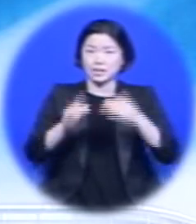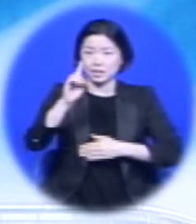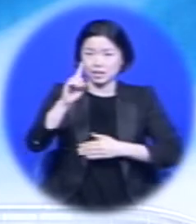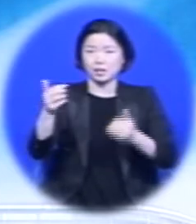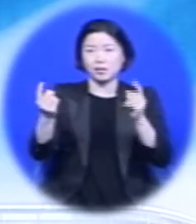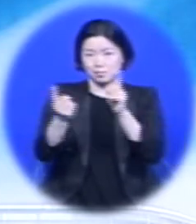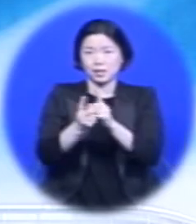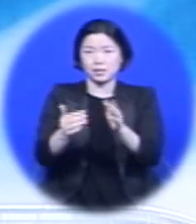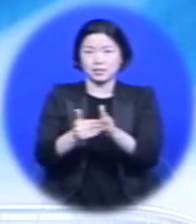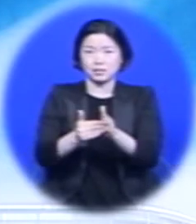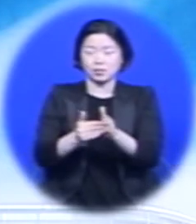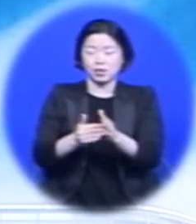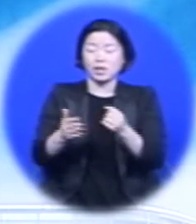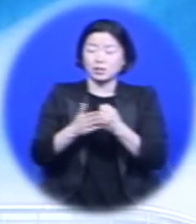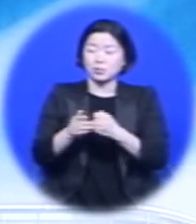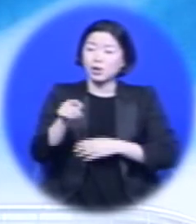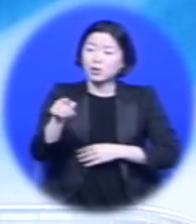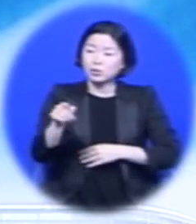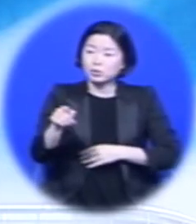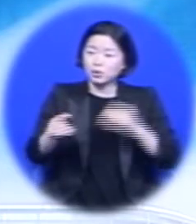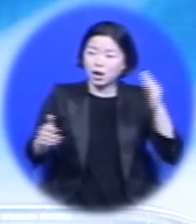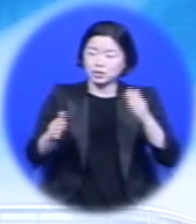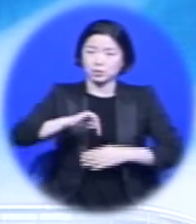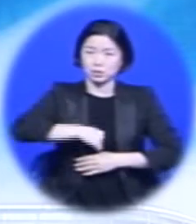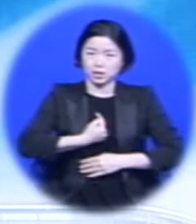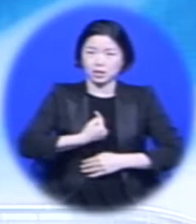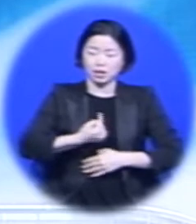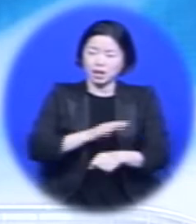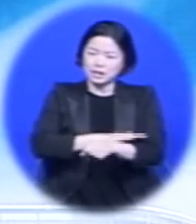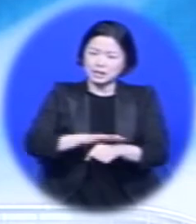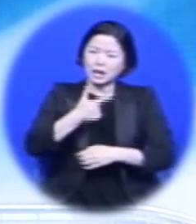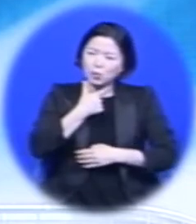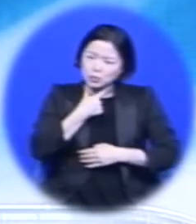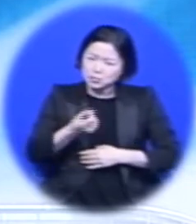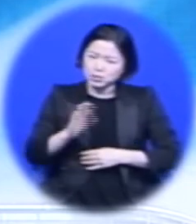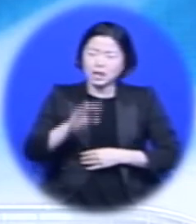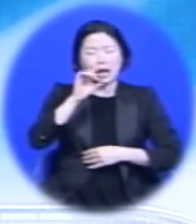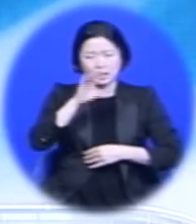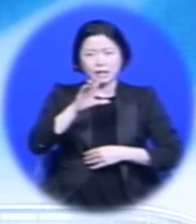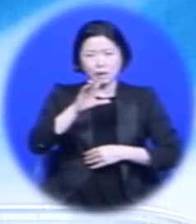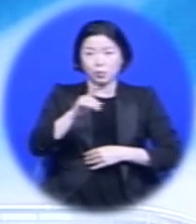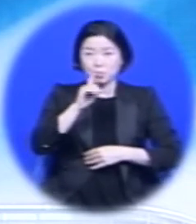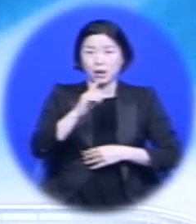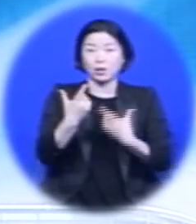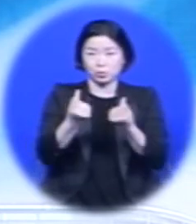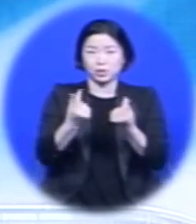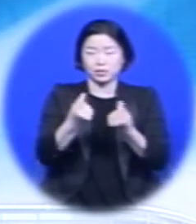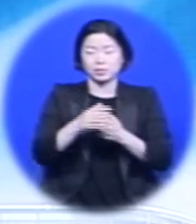만났습니다. 그 학생도 본인이 참 잘해보고 싶은데 안 됐다고 하는 이야기를